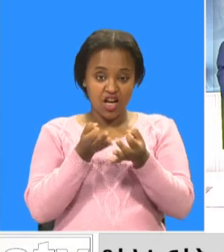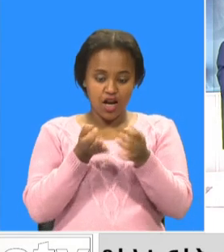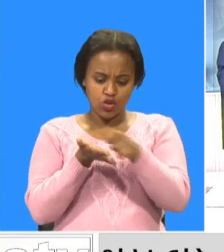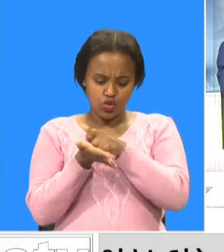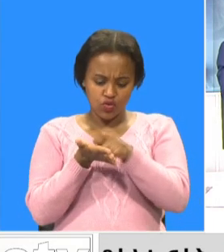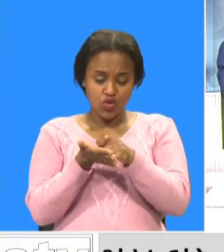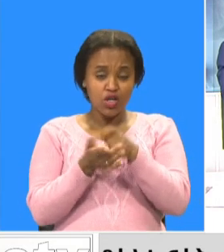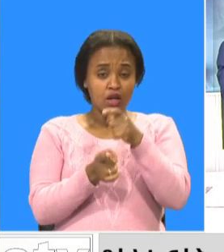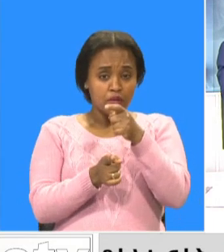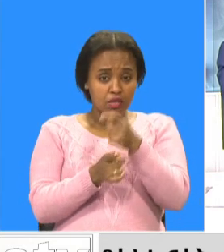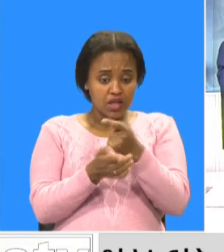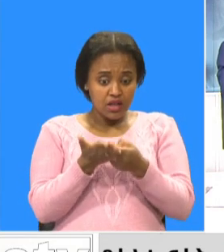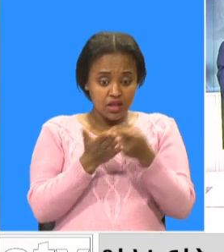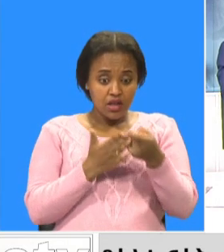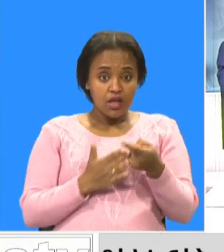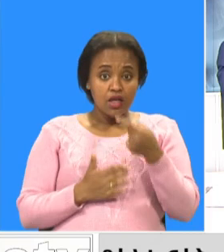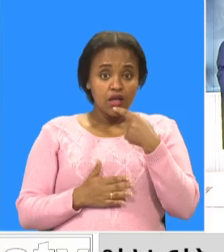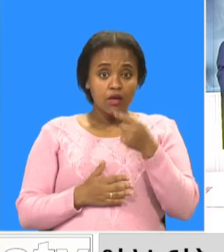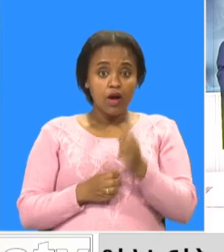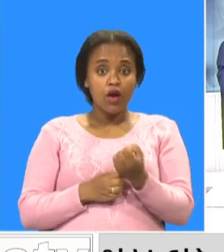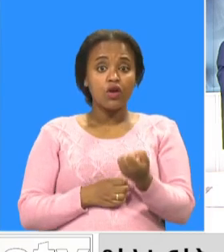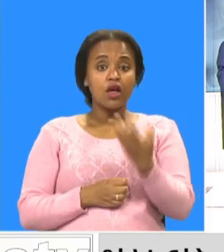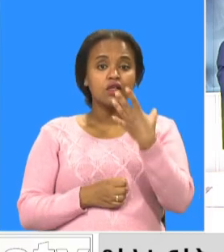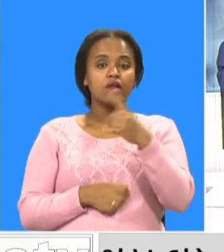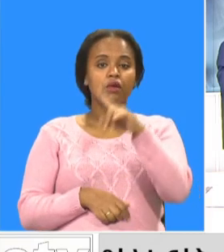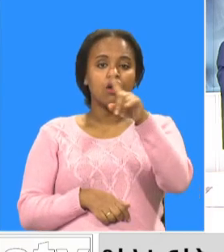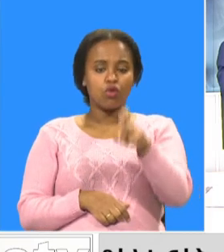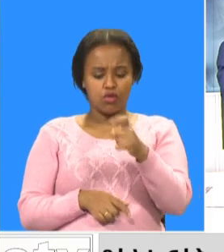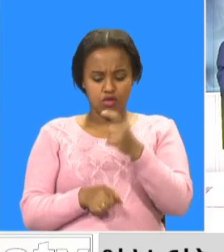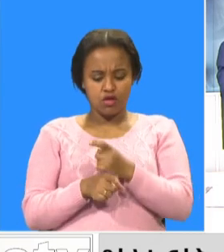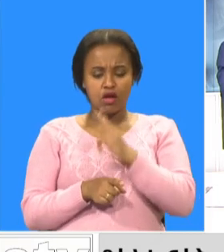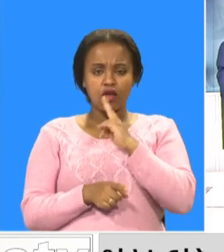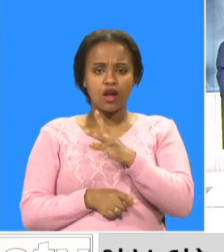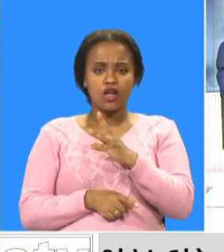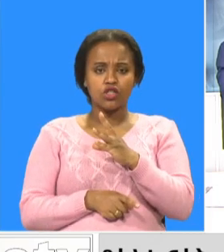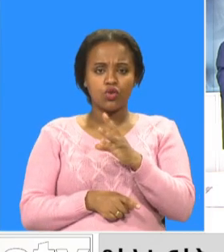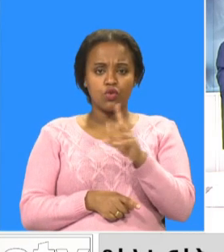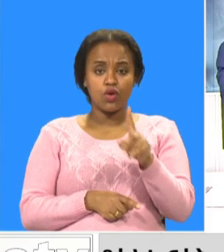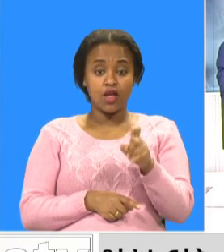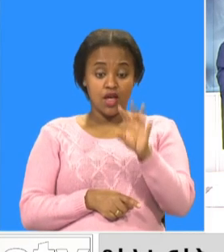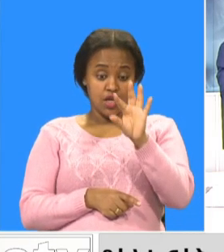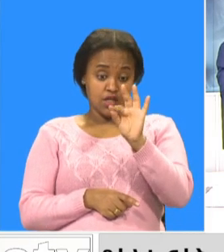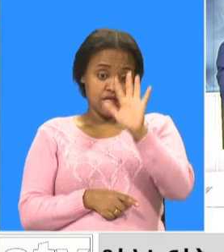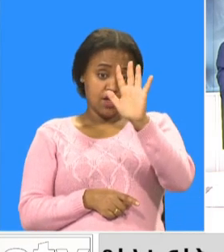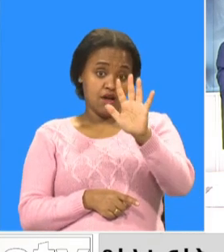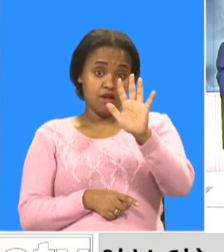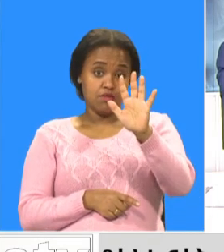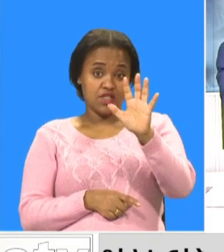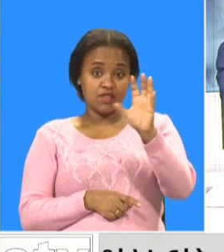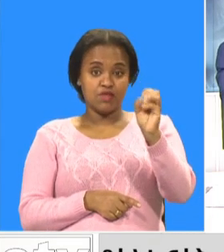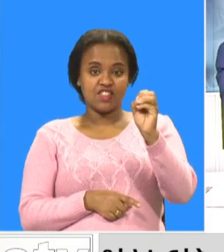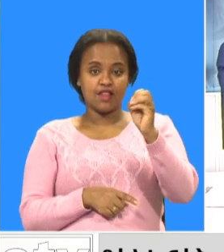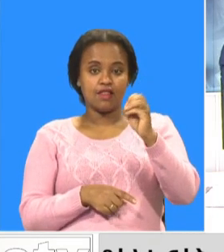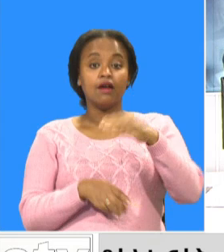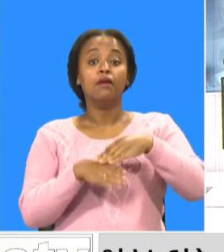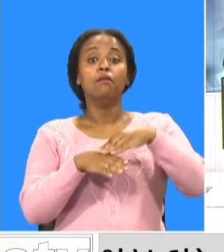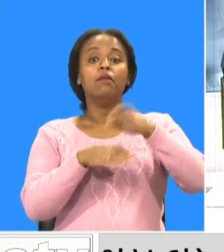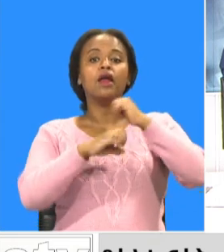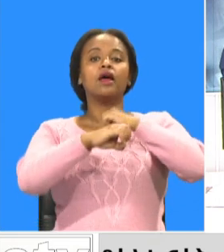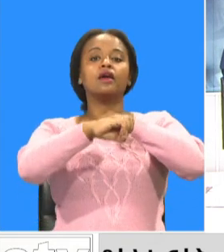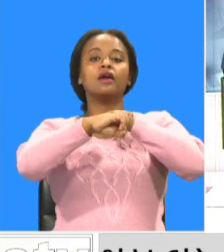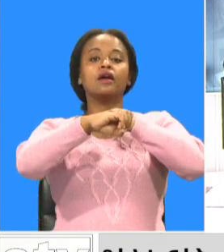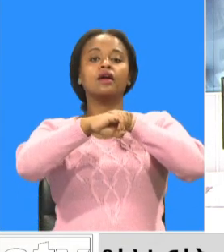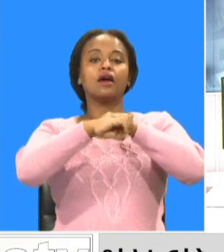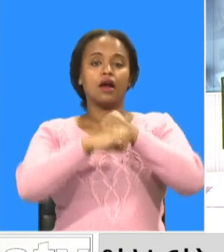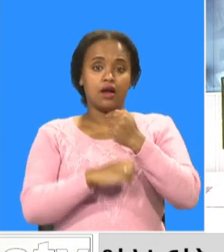ያንን ያንጸባርቃሉ ወይስ ትክክለኛ ናቸው ወይስ? ለምሳሌ ከ95% በላይ ይከላከላል ካለ ፕሩፍ